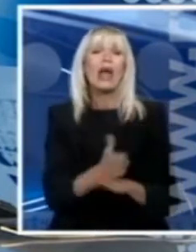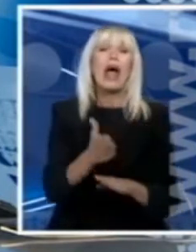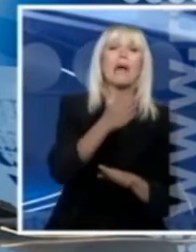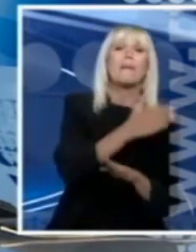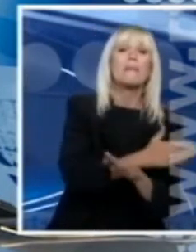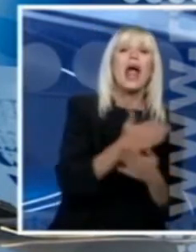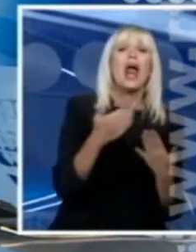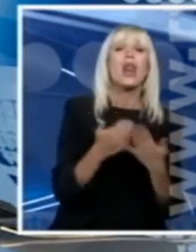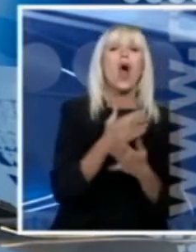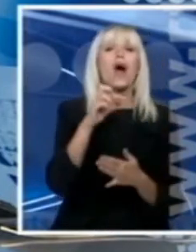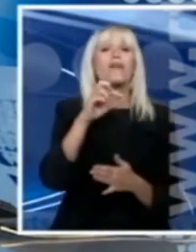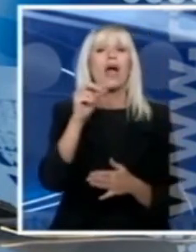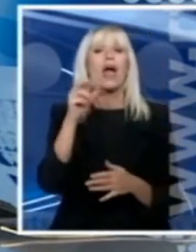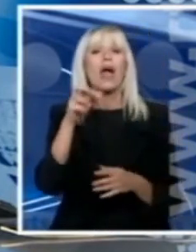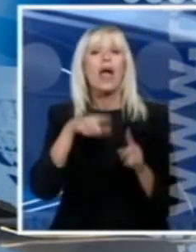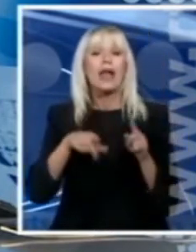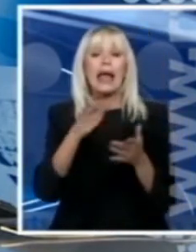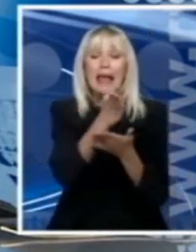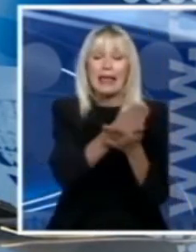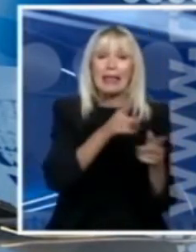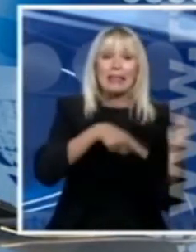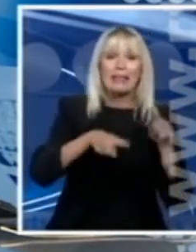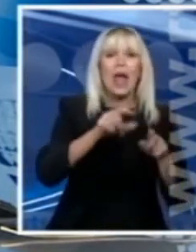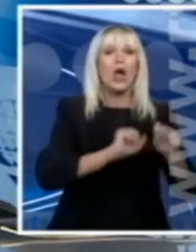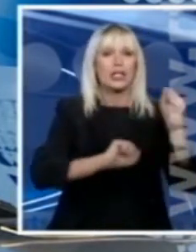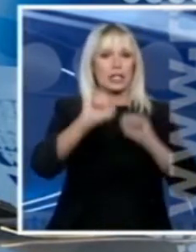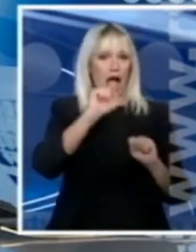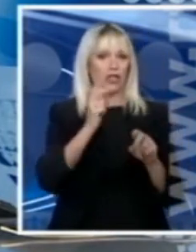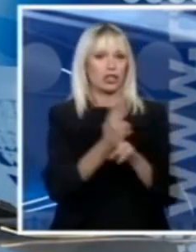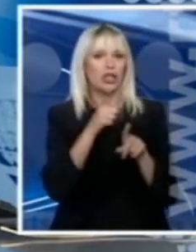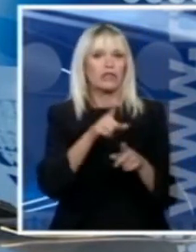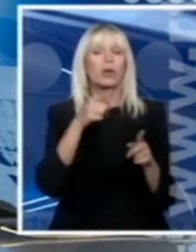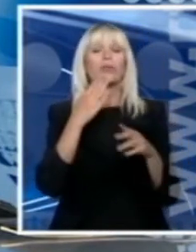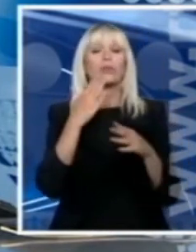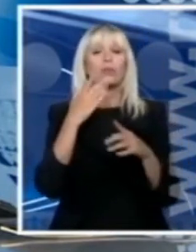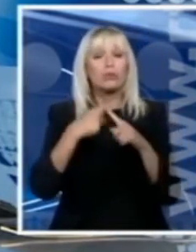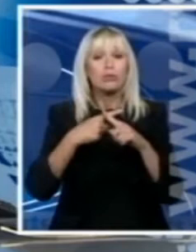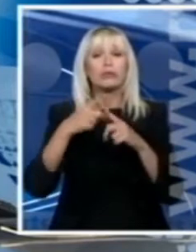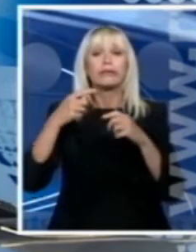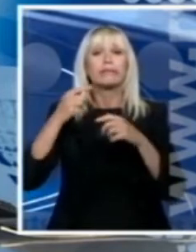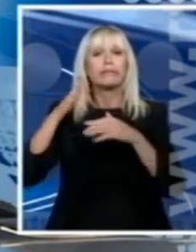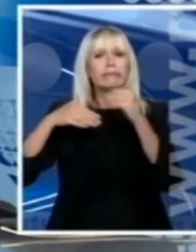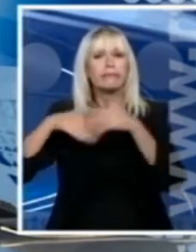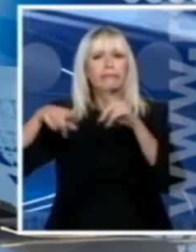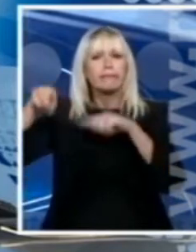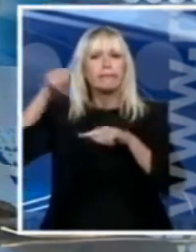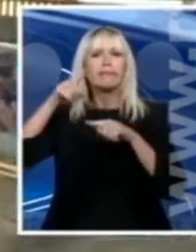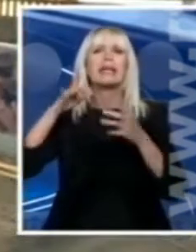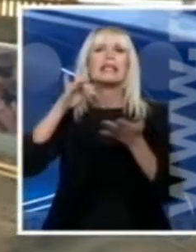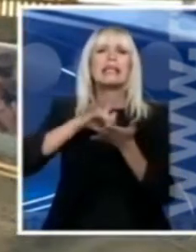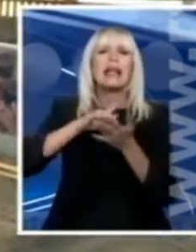Deo lokaliteta je zaštićen i gradi se centar za proučavanje neolita Balkana.